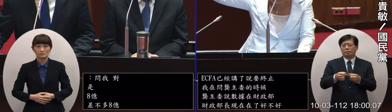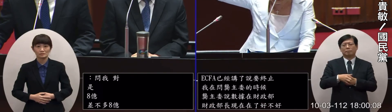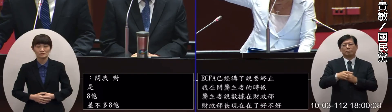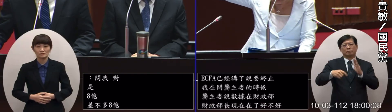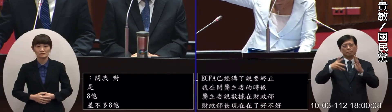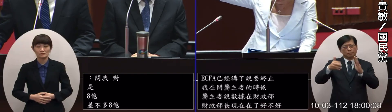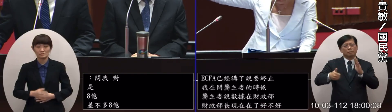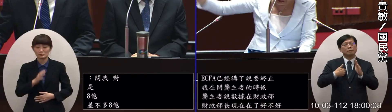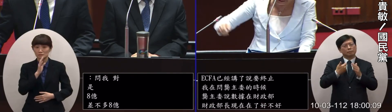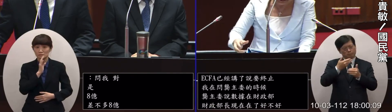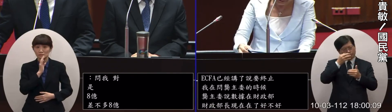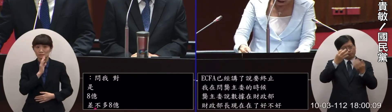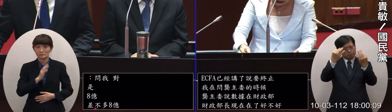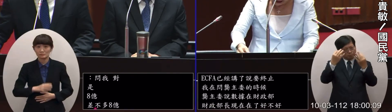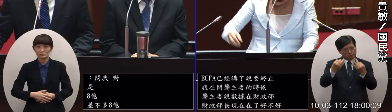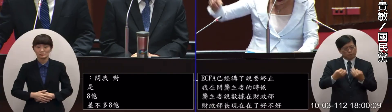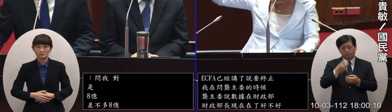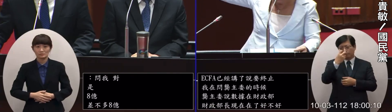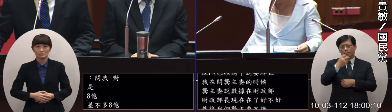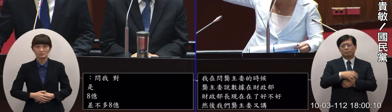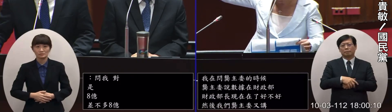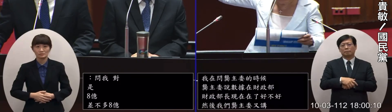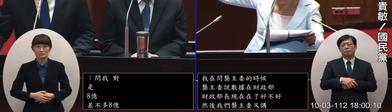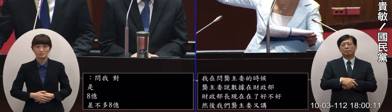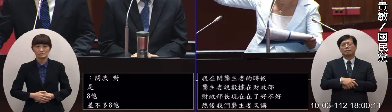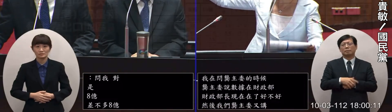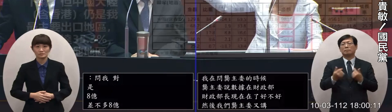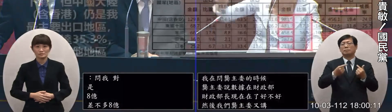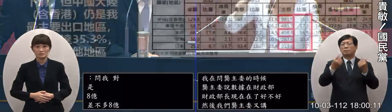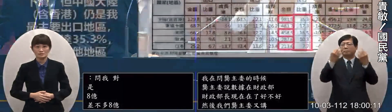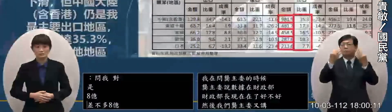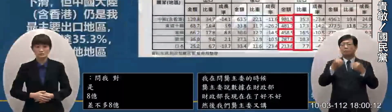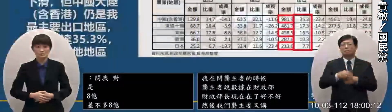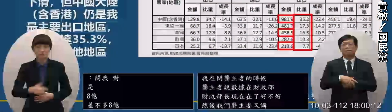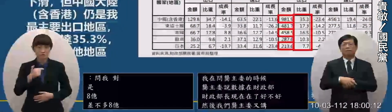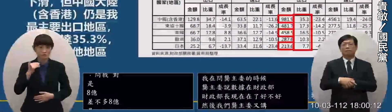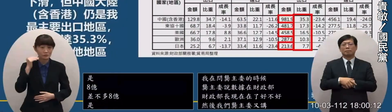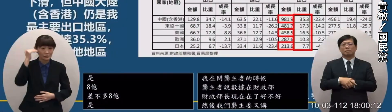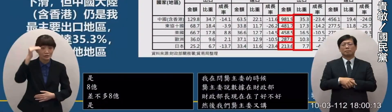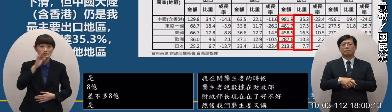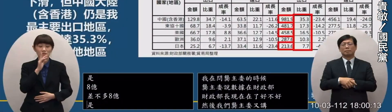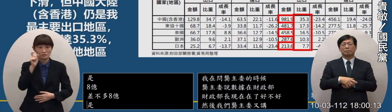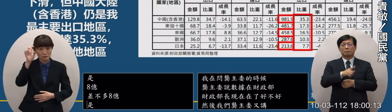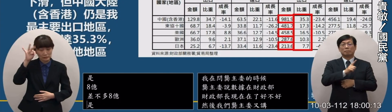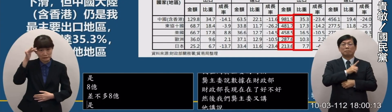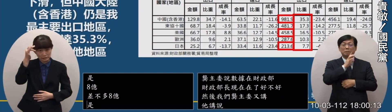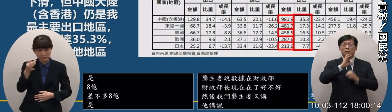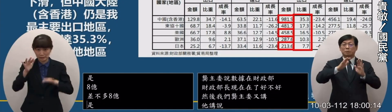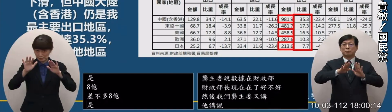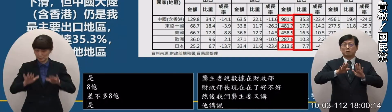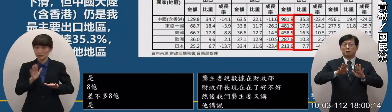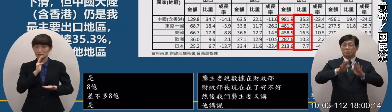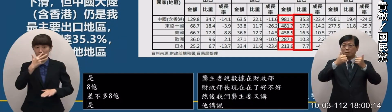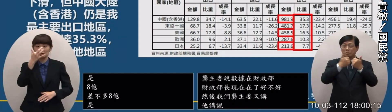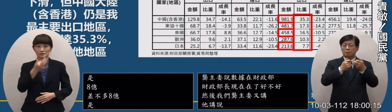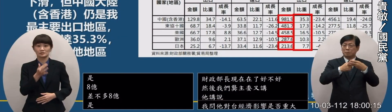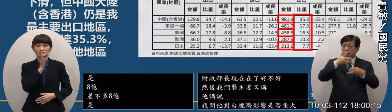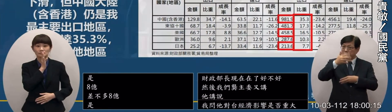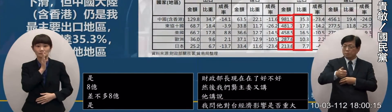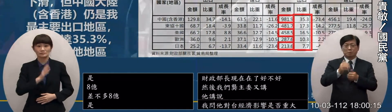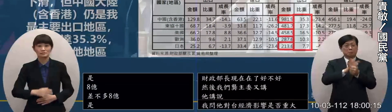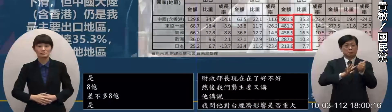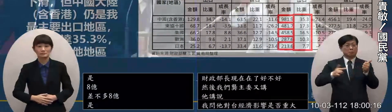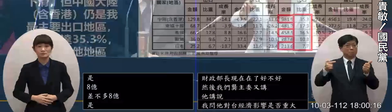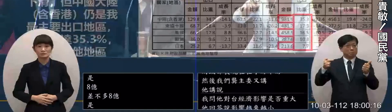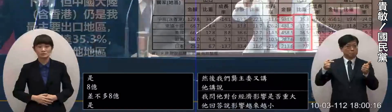长，我给你看数据， 是， 你看到这个数据呢？当你的主委，国发会的主委讲说影